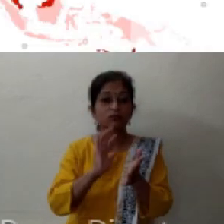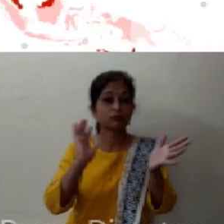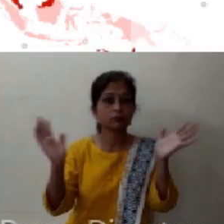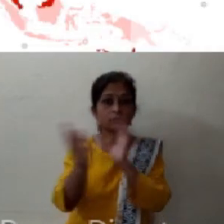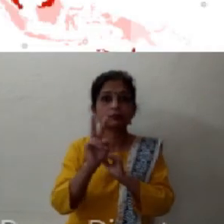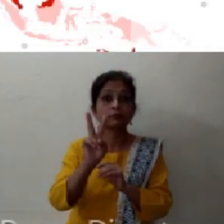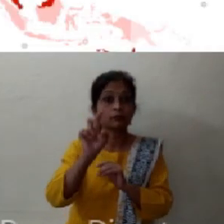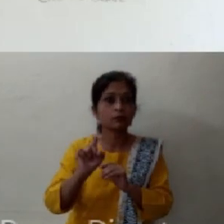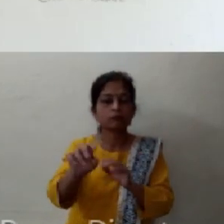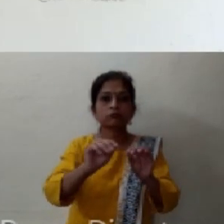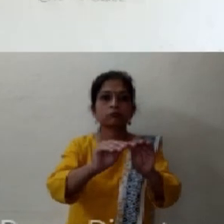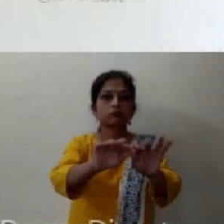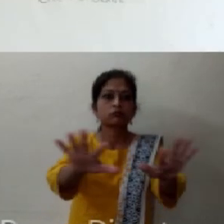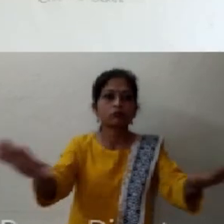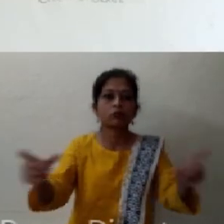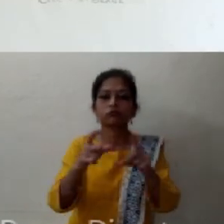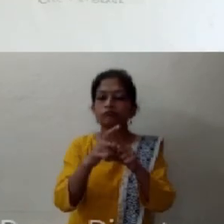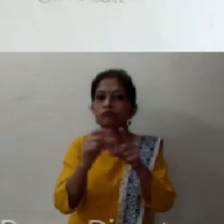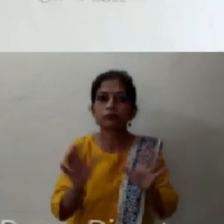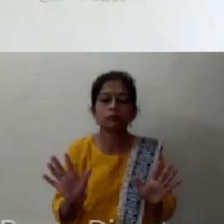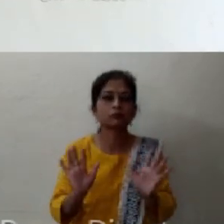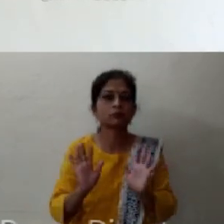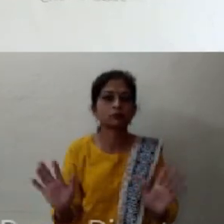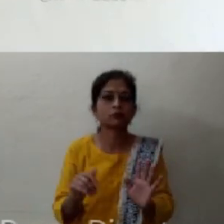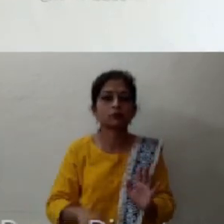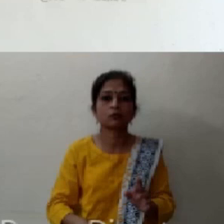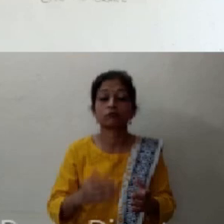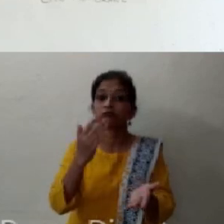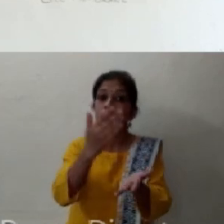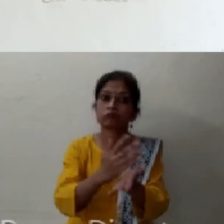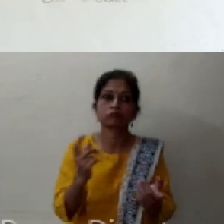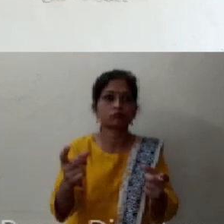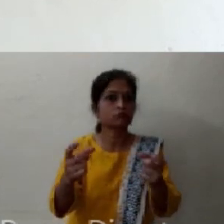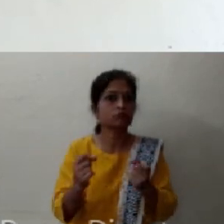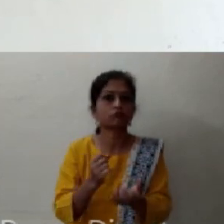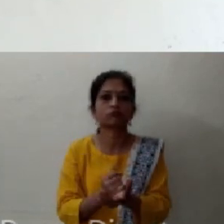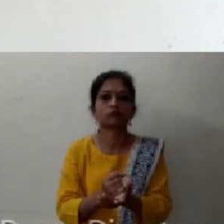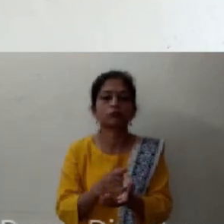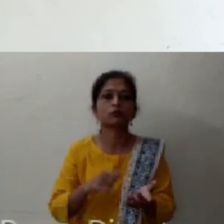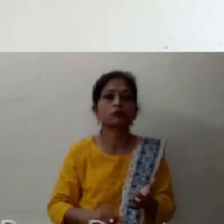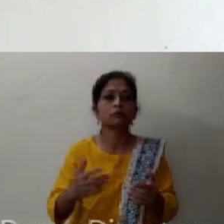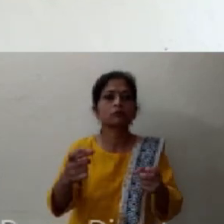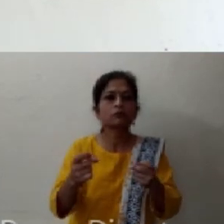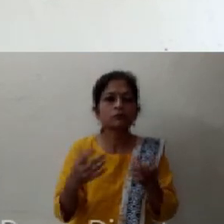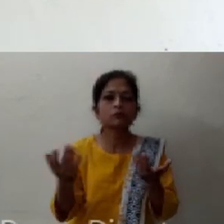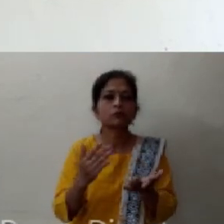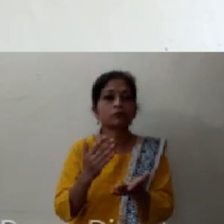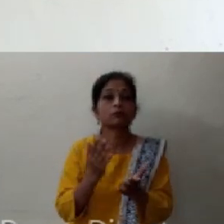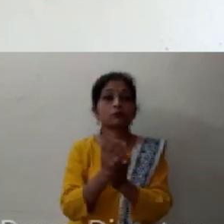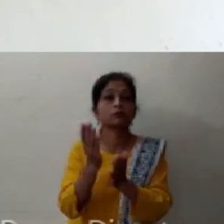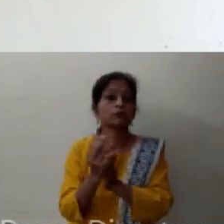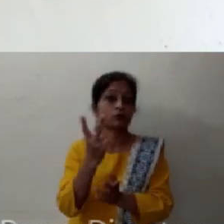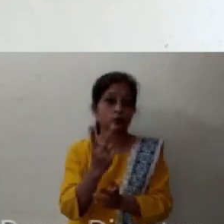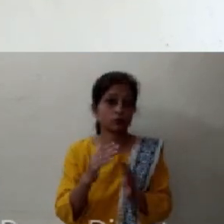विषाणु व्याप्त हो चुका है पूरे विश्व के ऊपर एक महामारी के तरह, और इसे रोकना है। इसे रोकने के दो ही तरीके